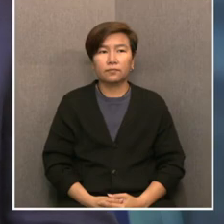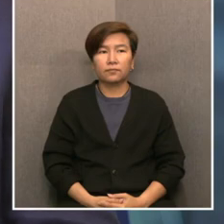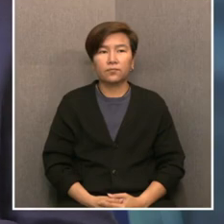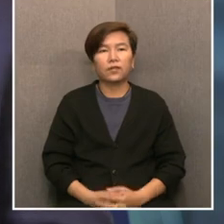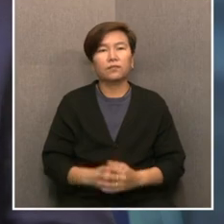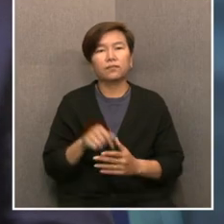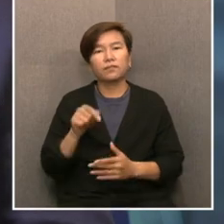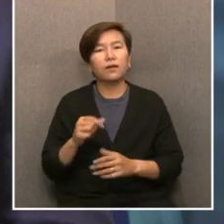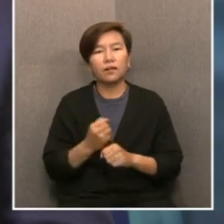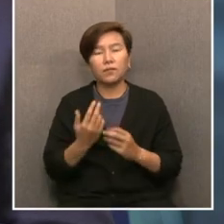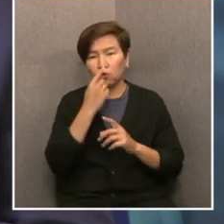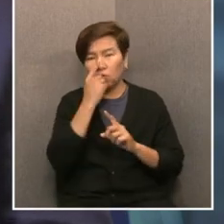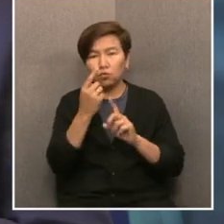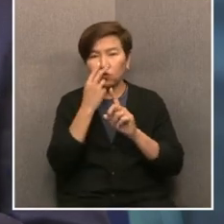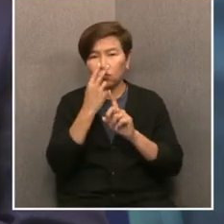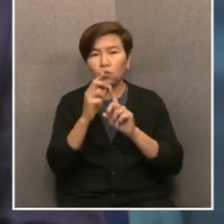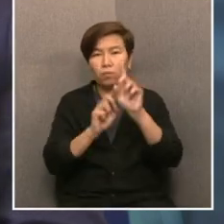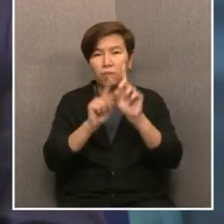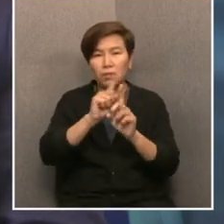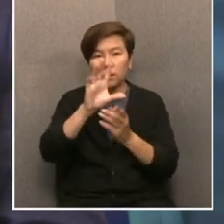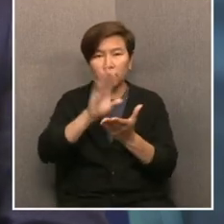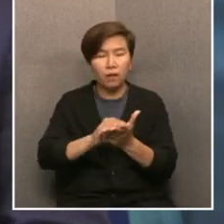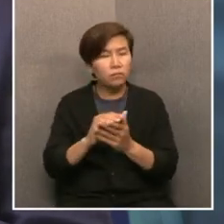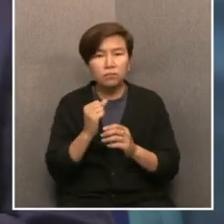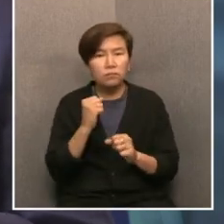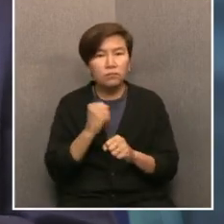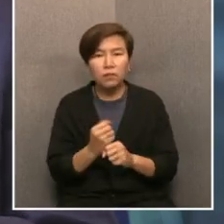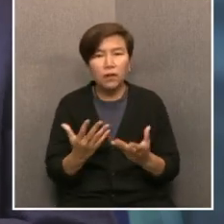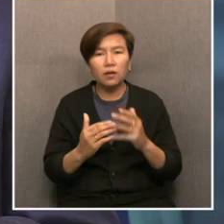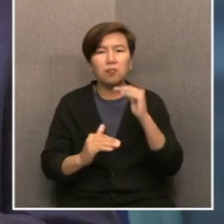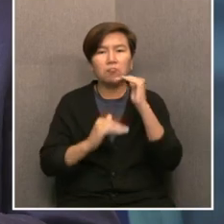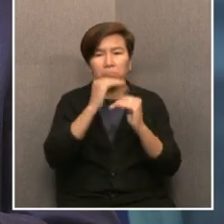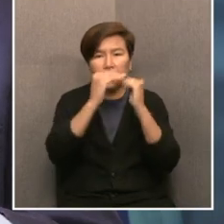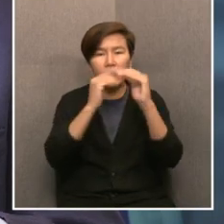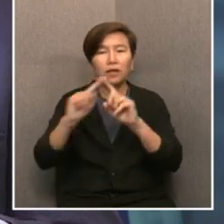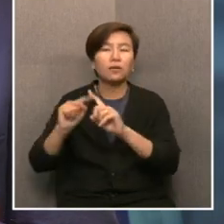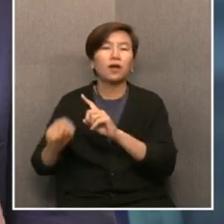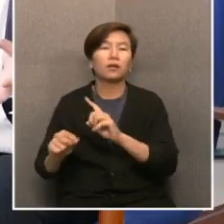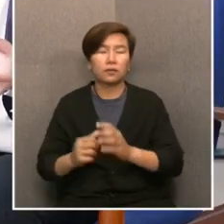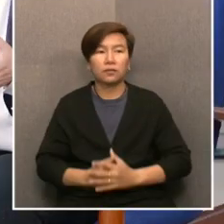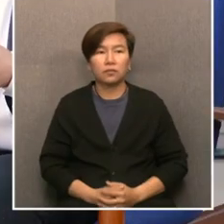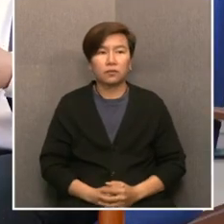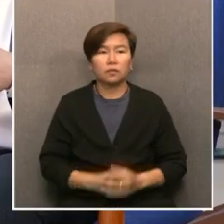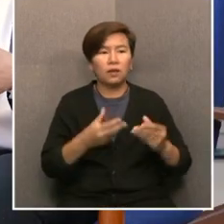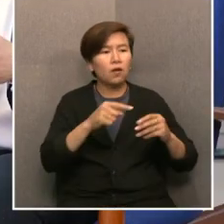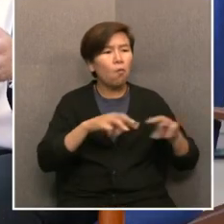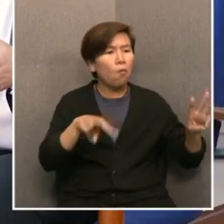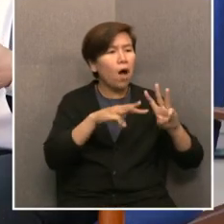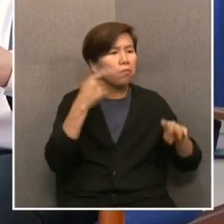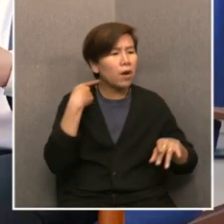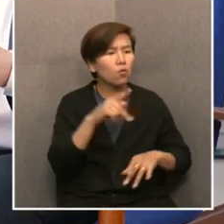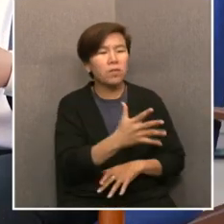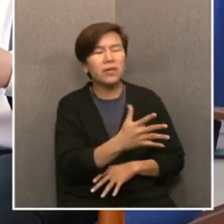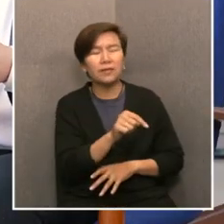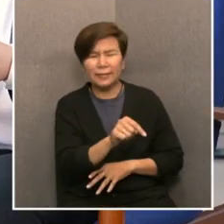ชน ์ เนี่ยต้องมีการสำรวจและมีการมองว่าตรงนี้จะปรับพัฒนาแบบไหนแล้วก็บางพื้นที่เนี่ยเราปล่อยรกร้างว่างเปล่านะครับไม่มีการไปใช้ประโย